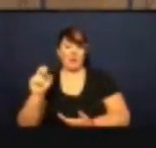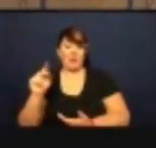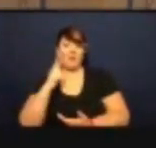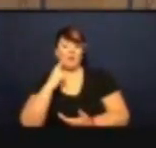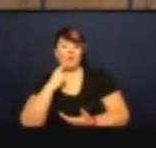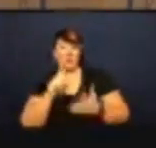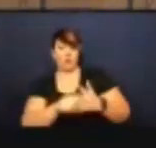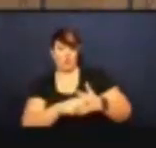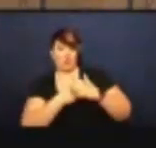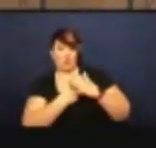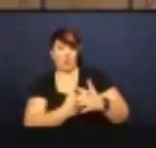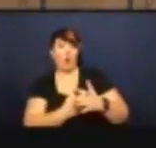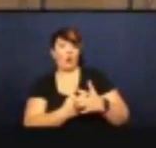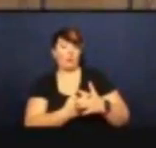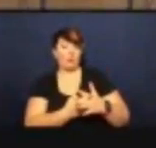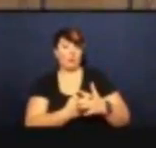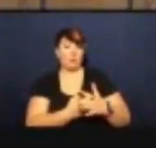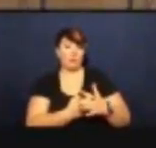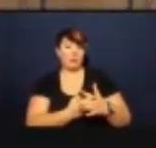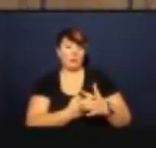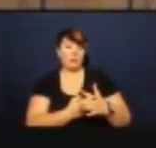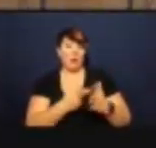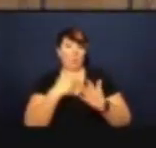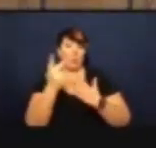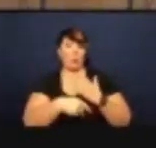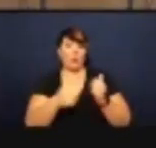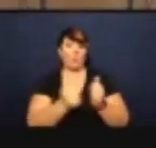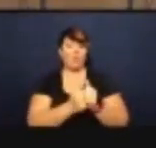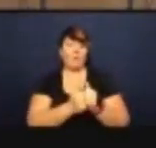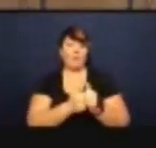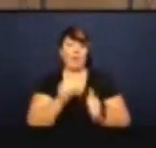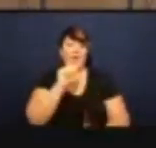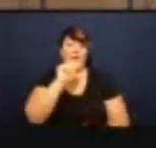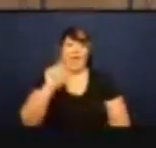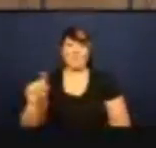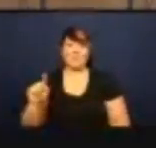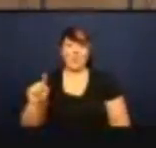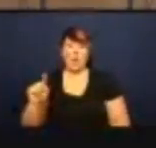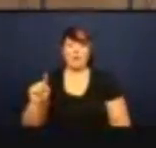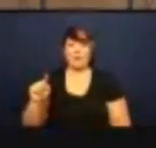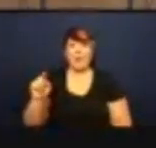Tutaanza program ya majaribiano na Amazon